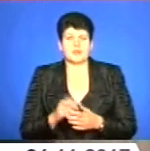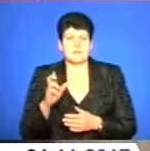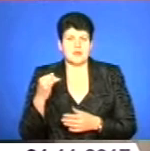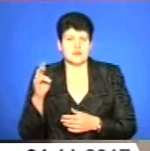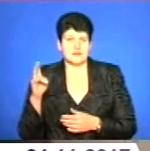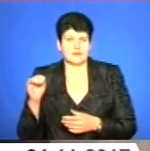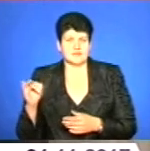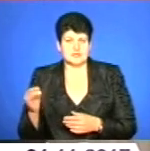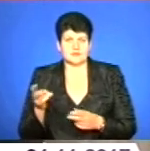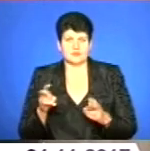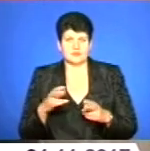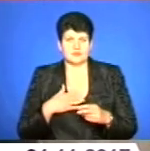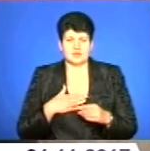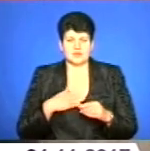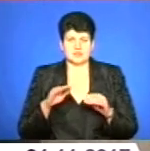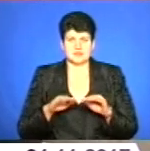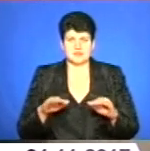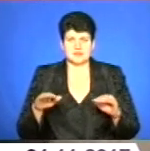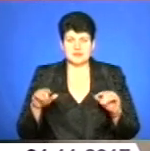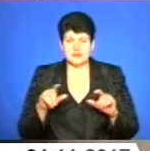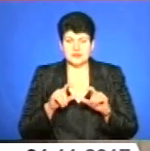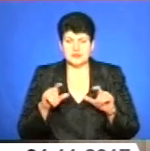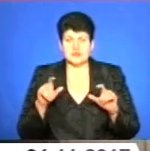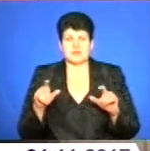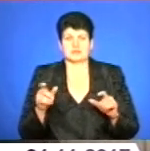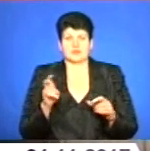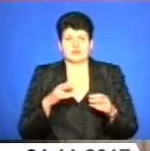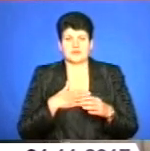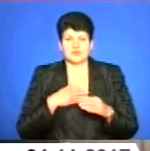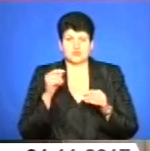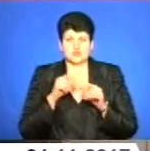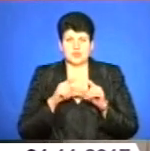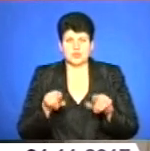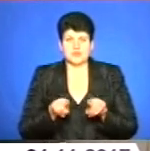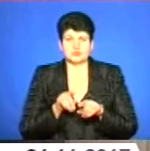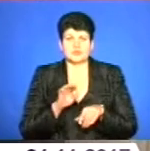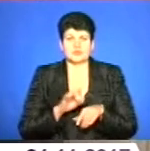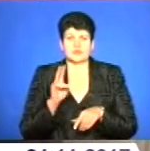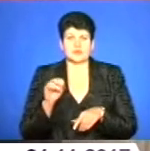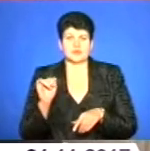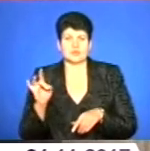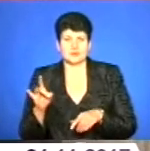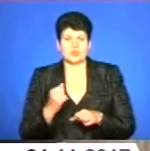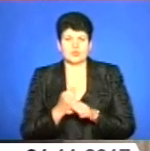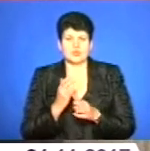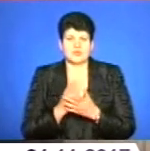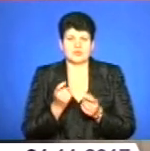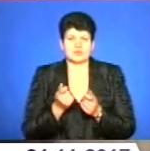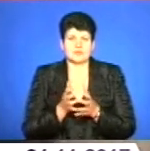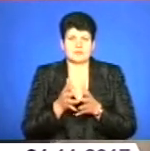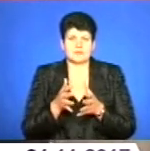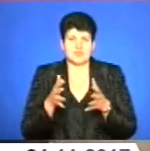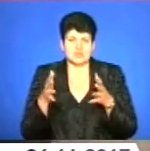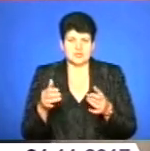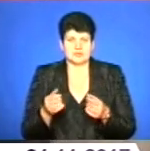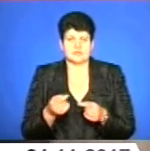байківців, які відвідують наші дитячі дошкільні заклади, які відвідують наші школи і також хворіють на кір, тому роботи є трошки більше, тому що